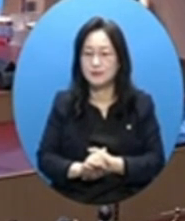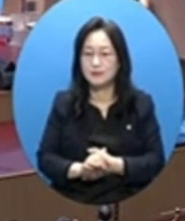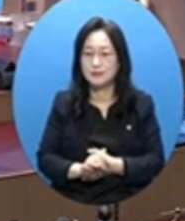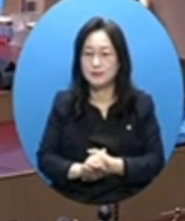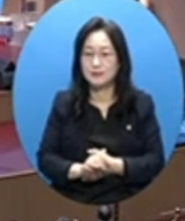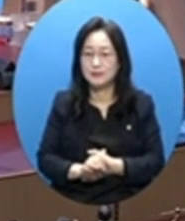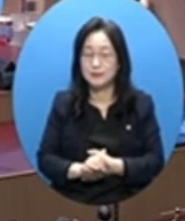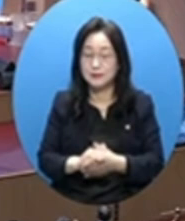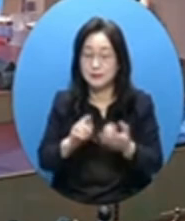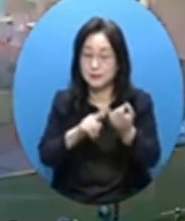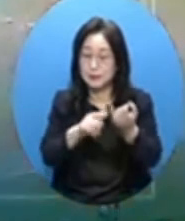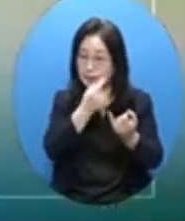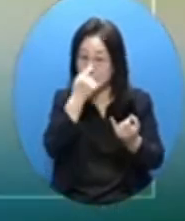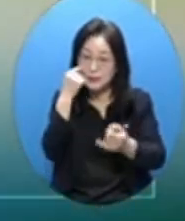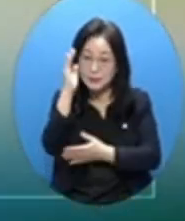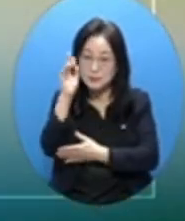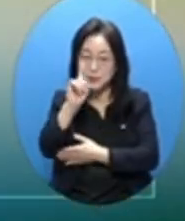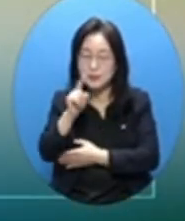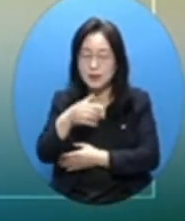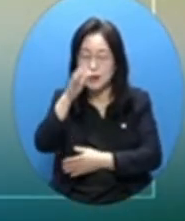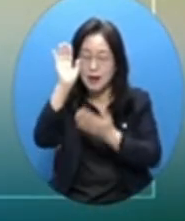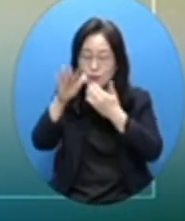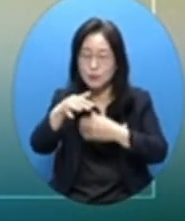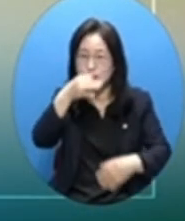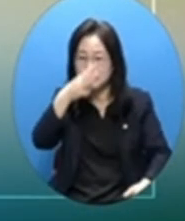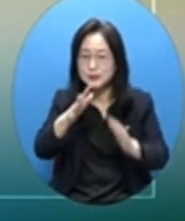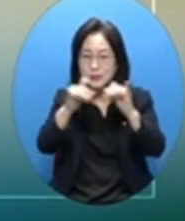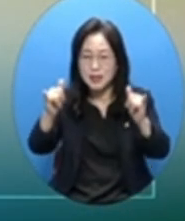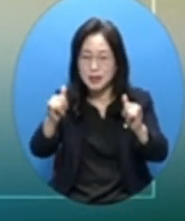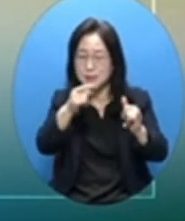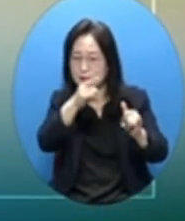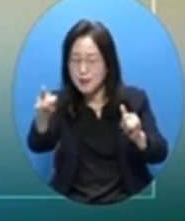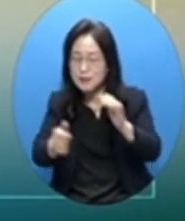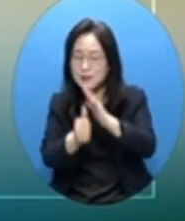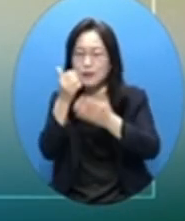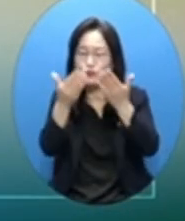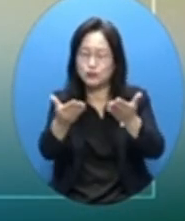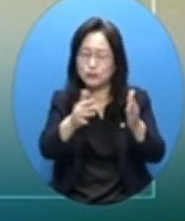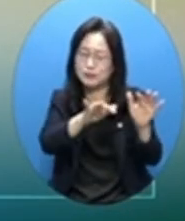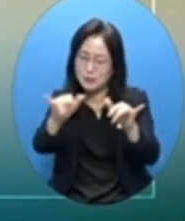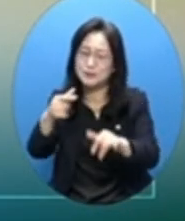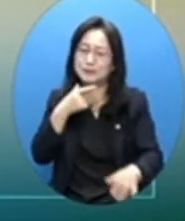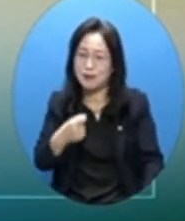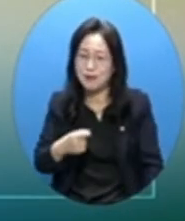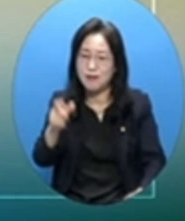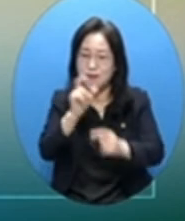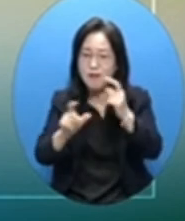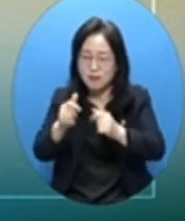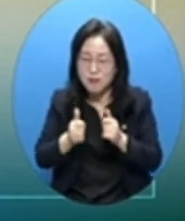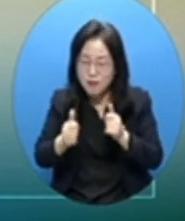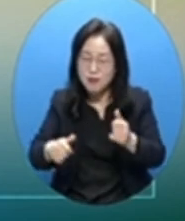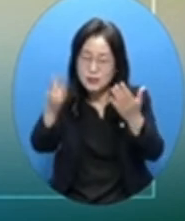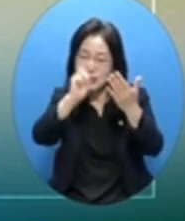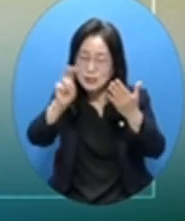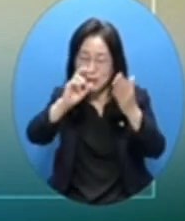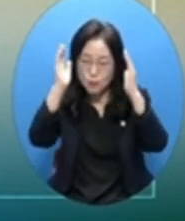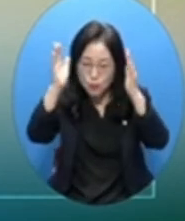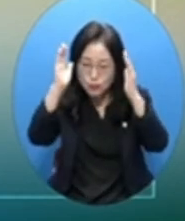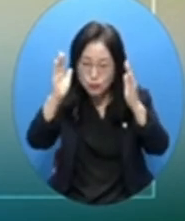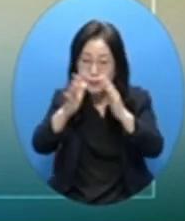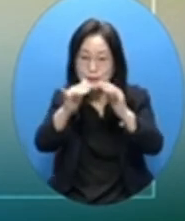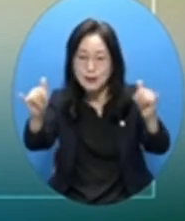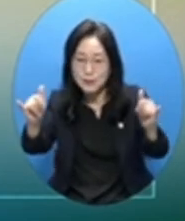이와 같이 간증합니다 앞으로 힘든 이들에게 희망을 주는 연자가 되고 싶어요 더 열심히 음악 공부를 해서 사람을